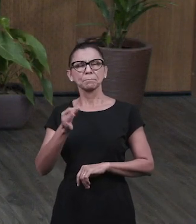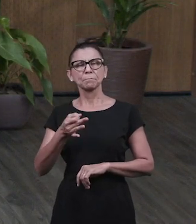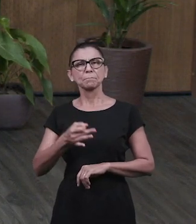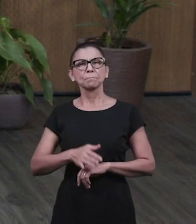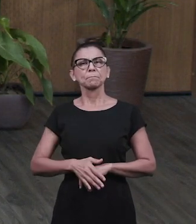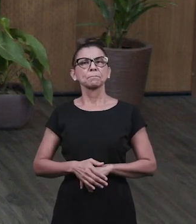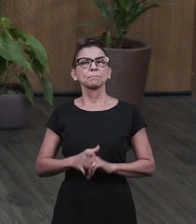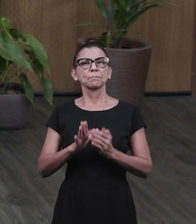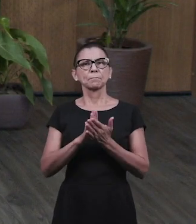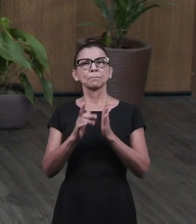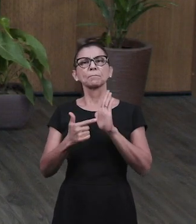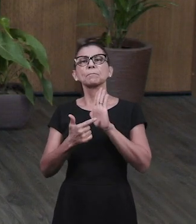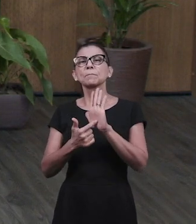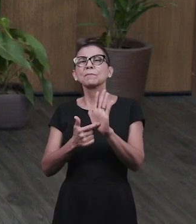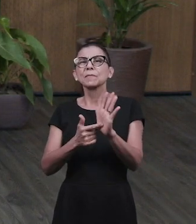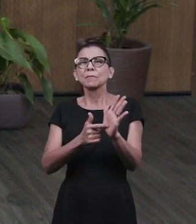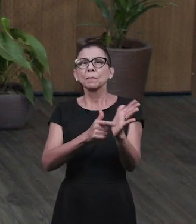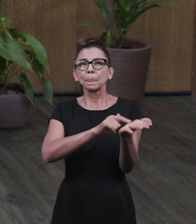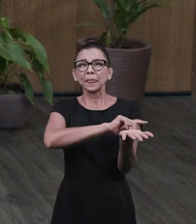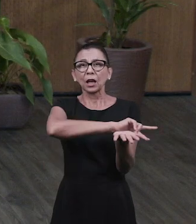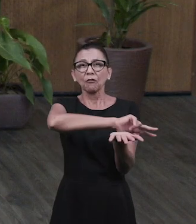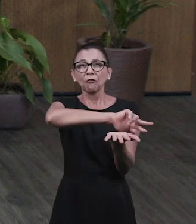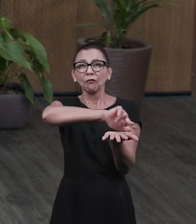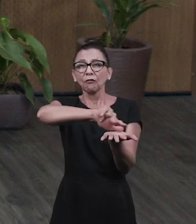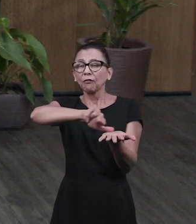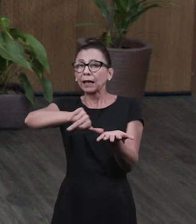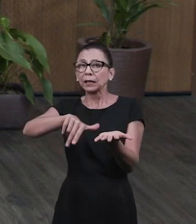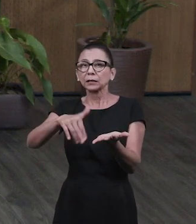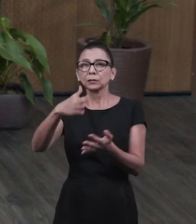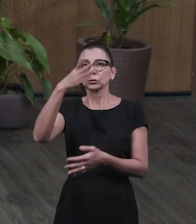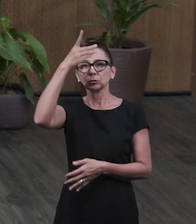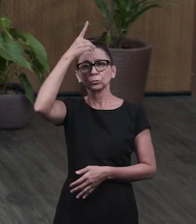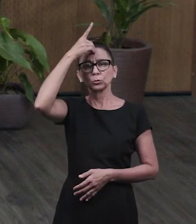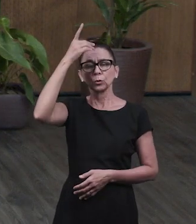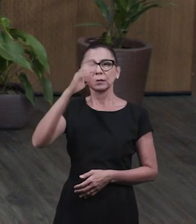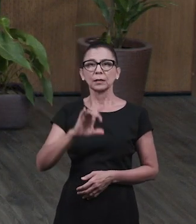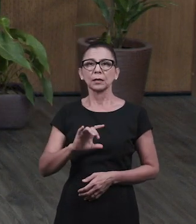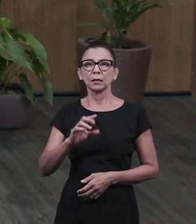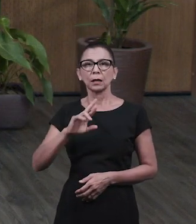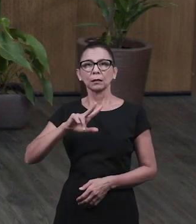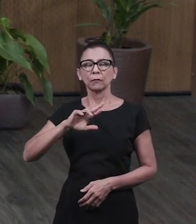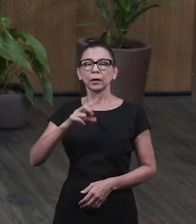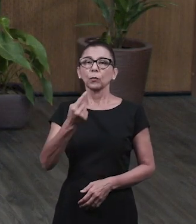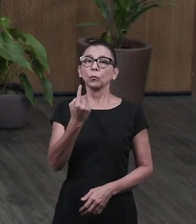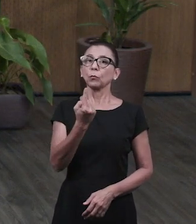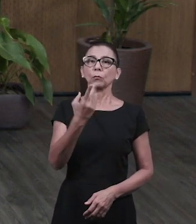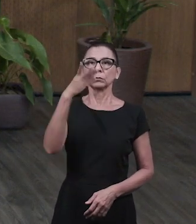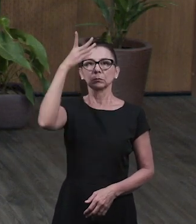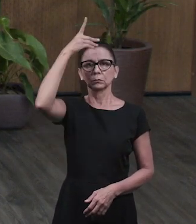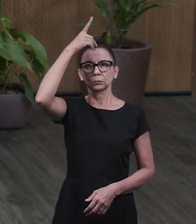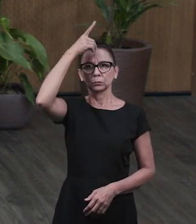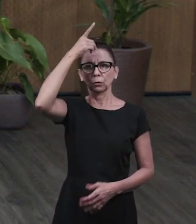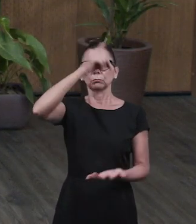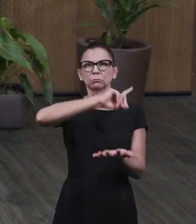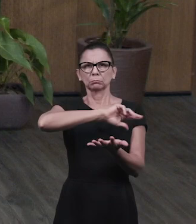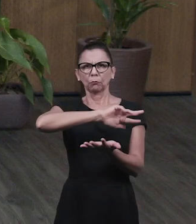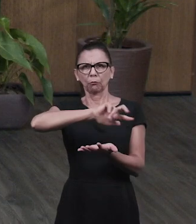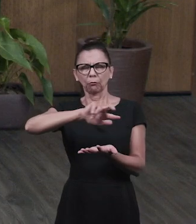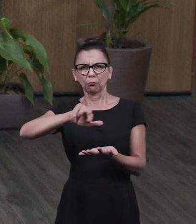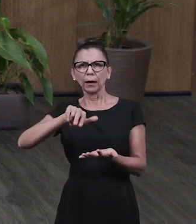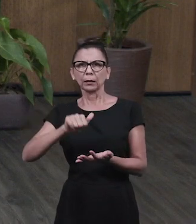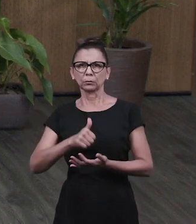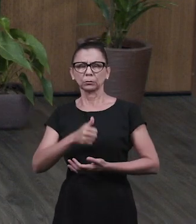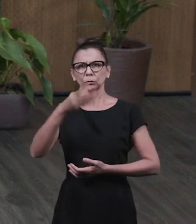ici très bien affirmé dans la parole. Il y a des diversités de dons. Ce n'est pas un seul, ce sont des